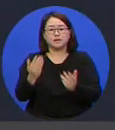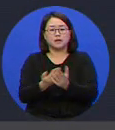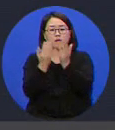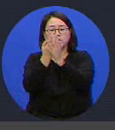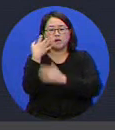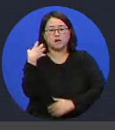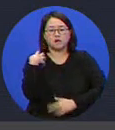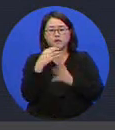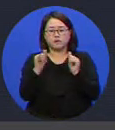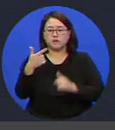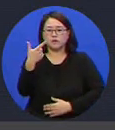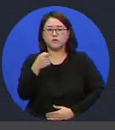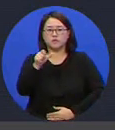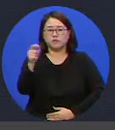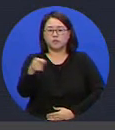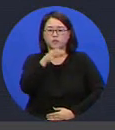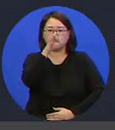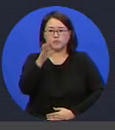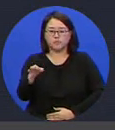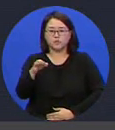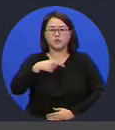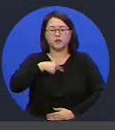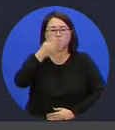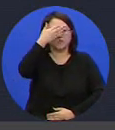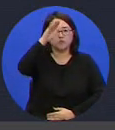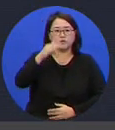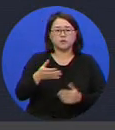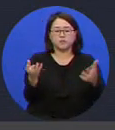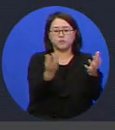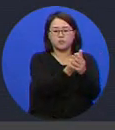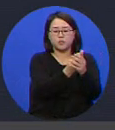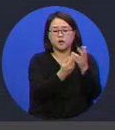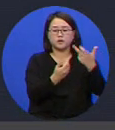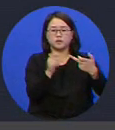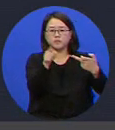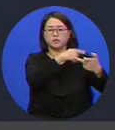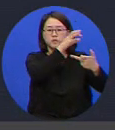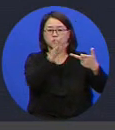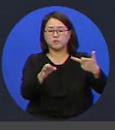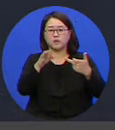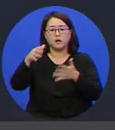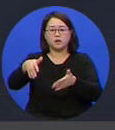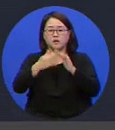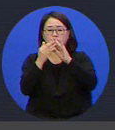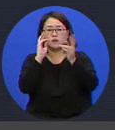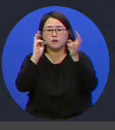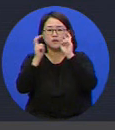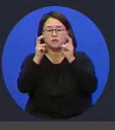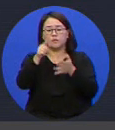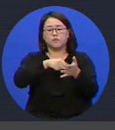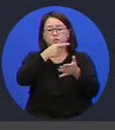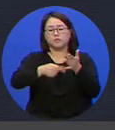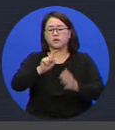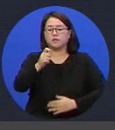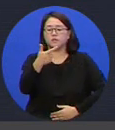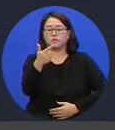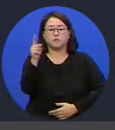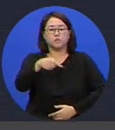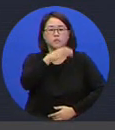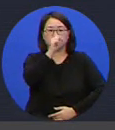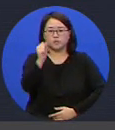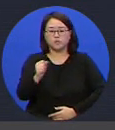65%, 정부나 자치단체 무상귀속 17%, 건설업자나 보상으로 16%의 이익이